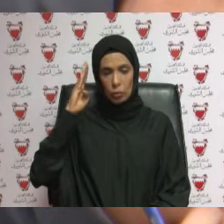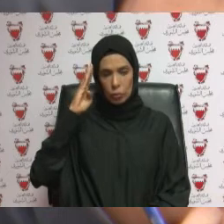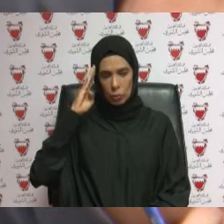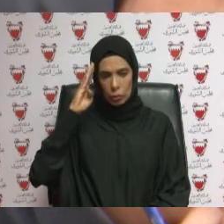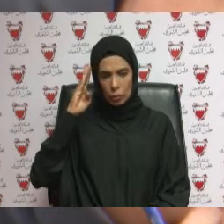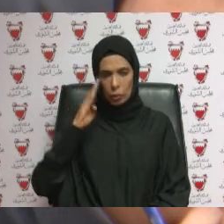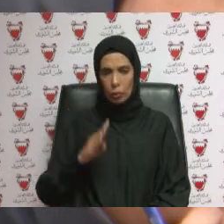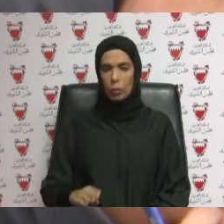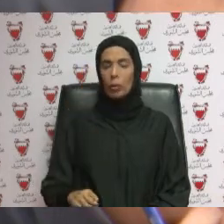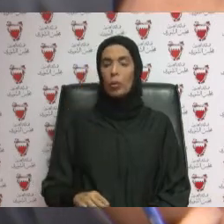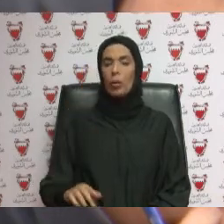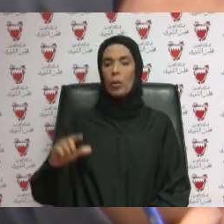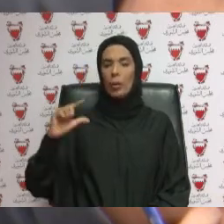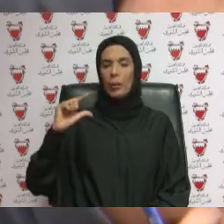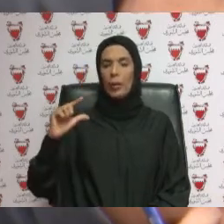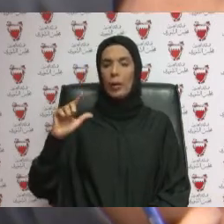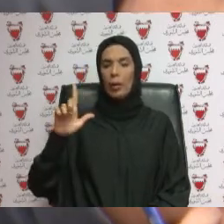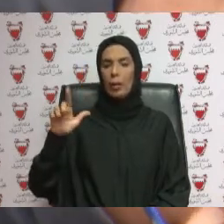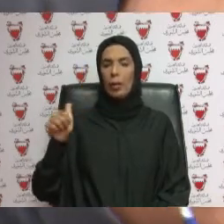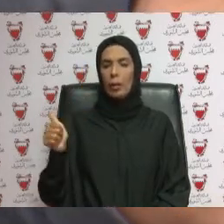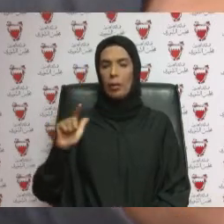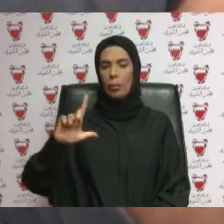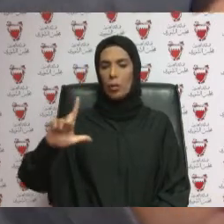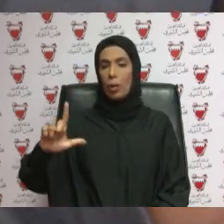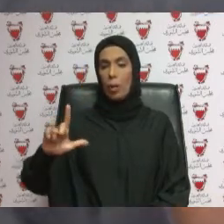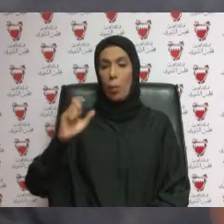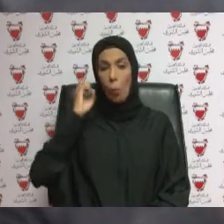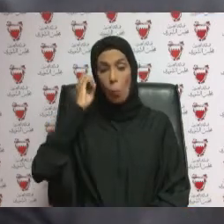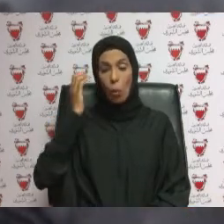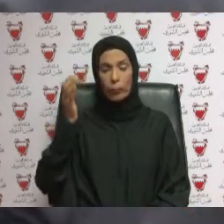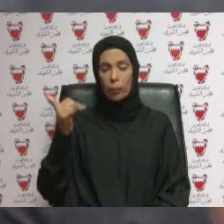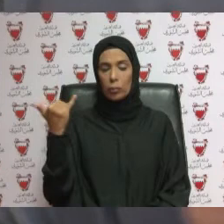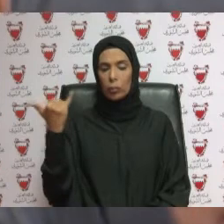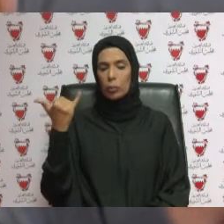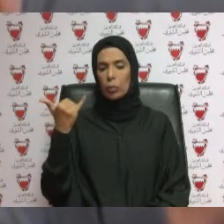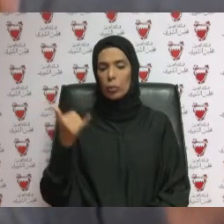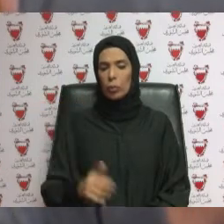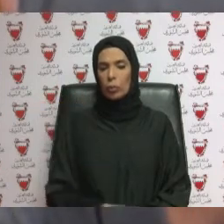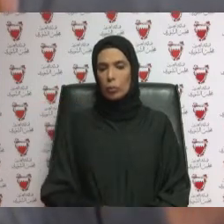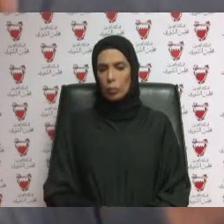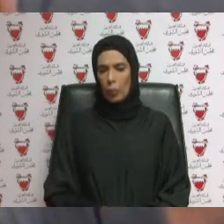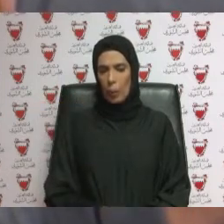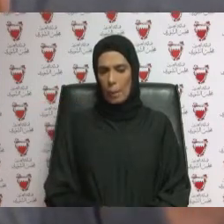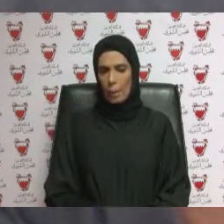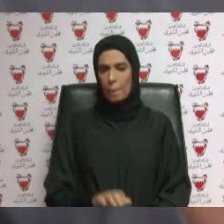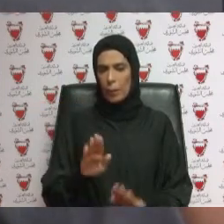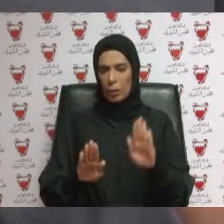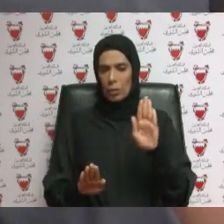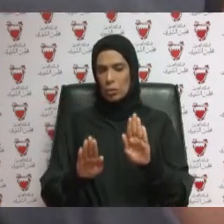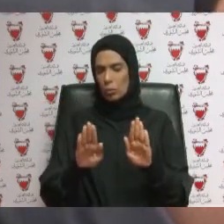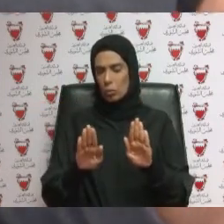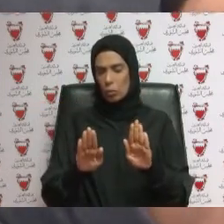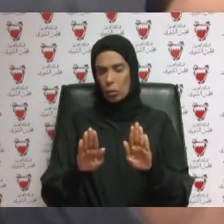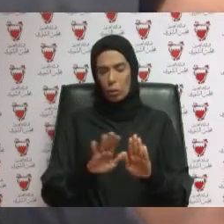أختي العزيزة الأستاذة دلال الزايد على هذا المقترح الهام اللي إن شاء الله نصوت عليه بالإجماع.